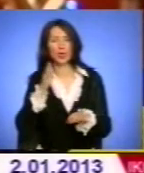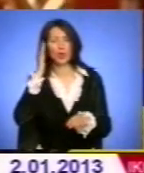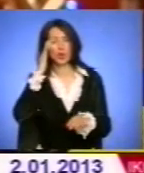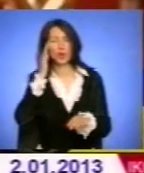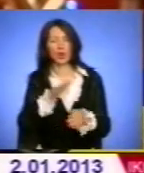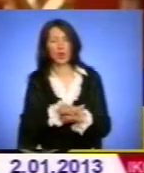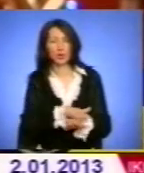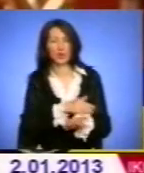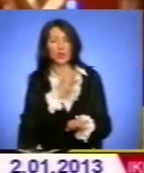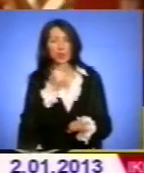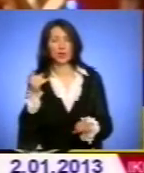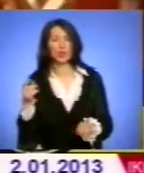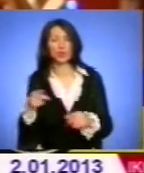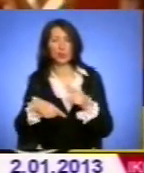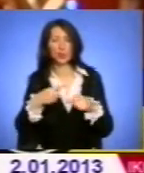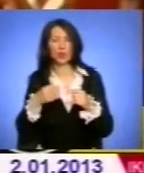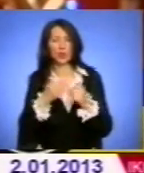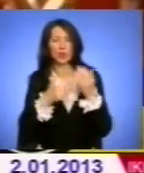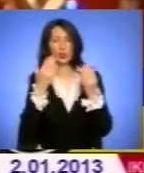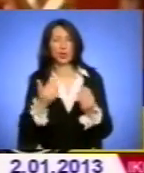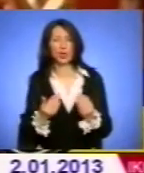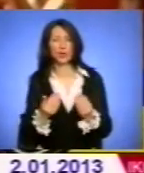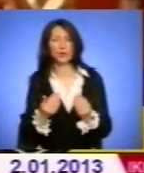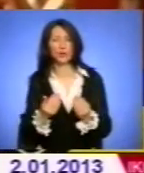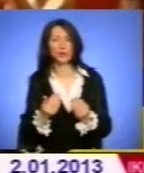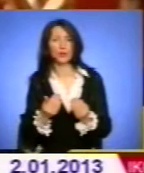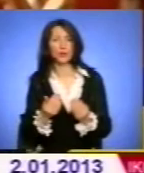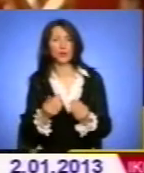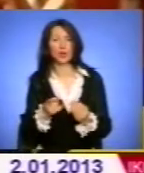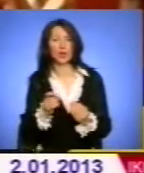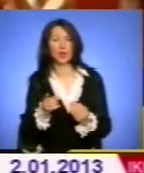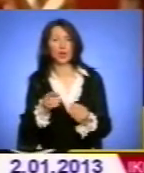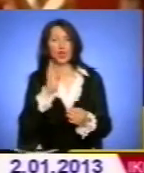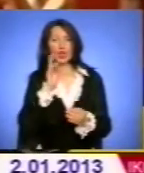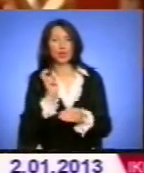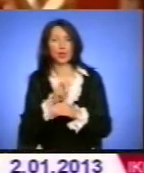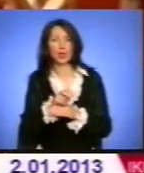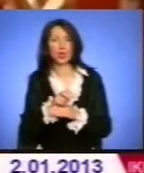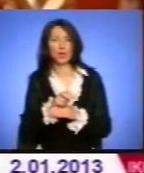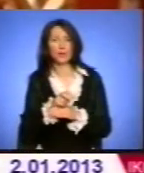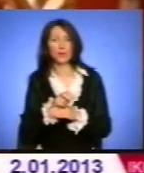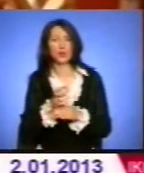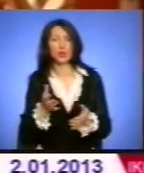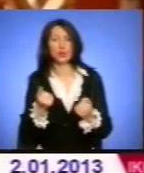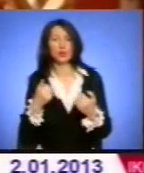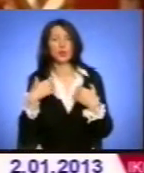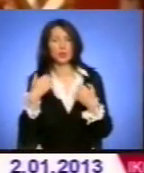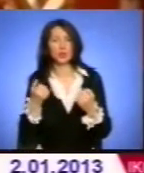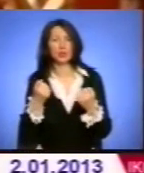тривалий час, без перестанку щоденно. І одна жіночка прийшла і отримала